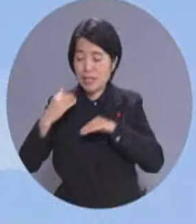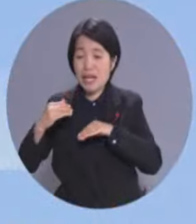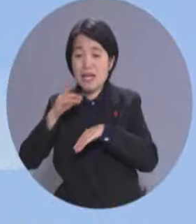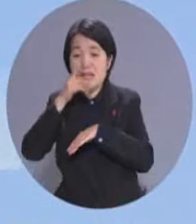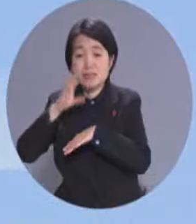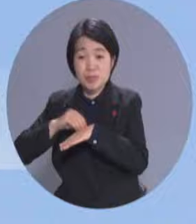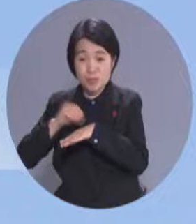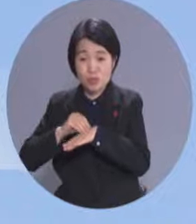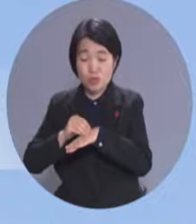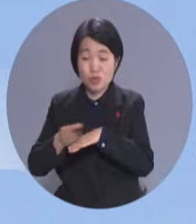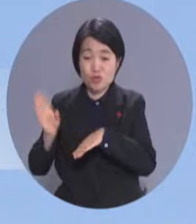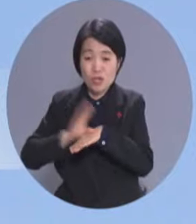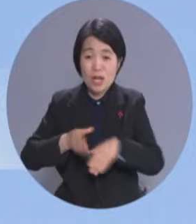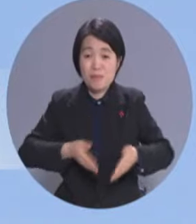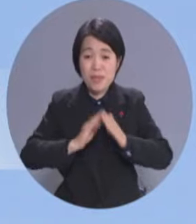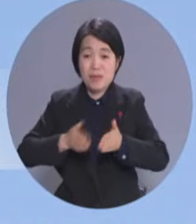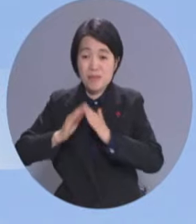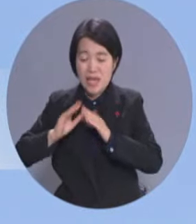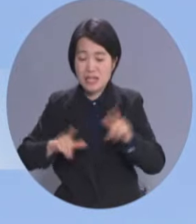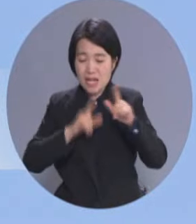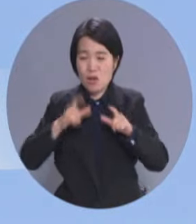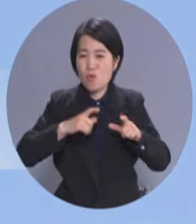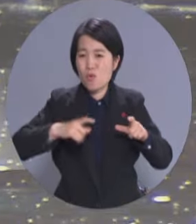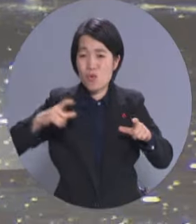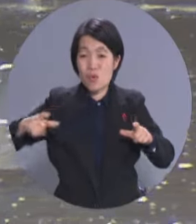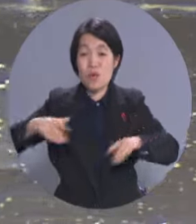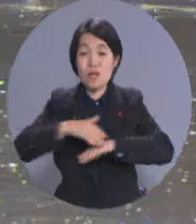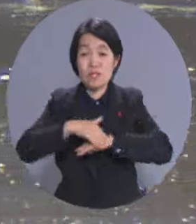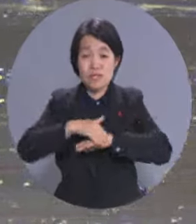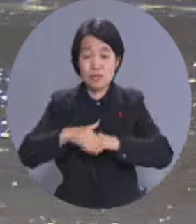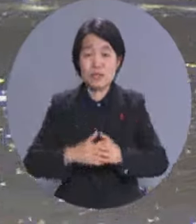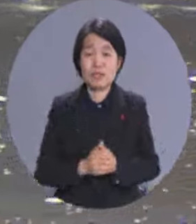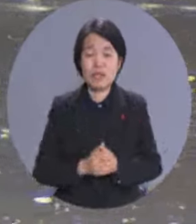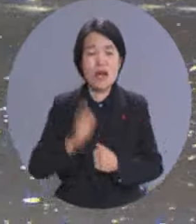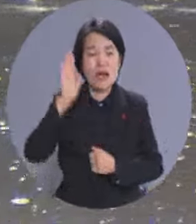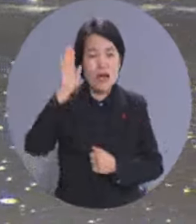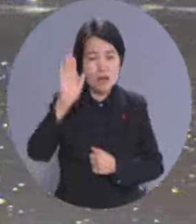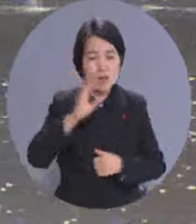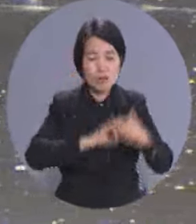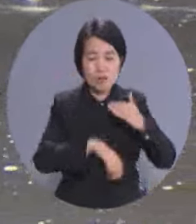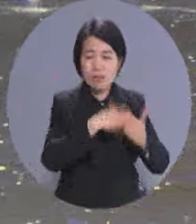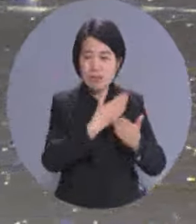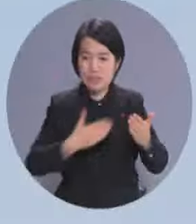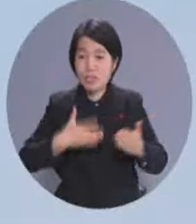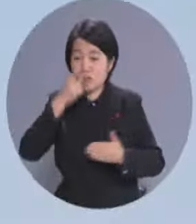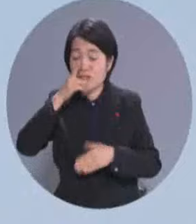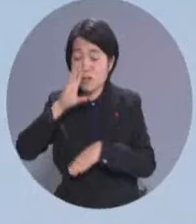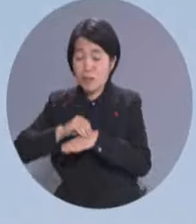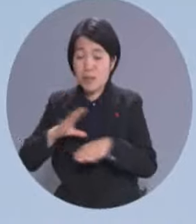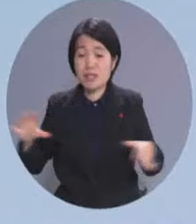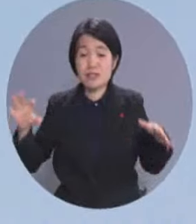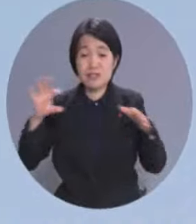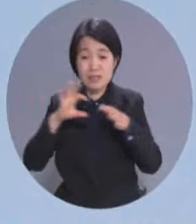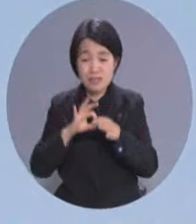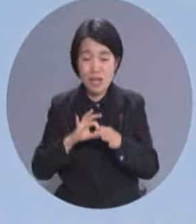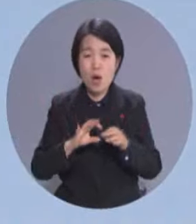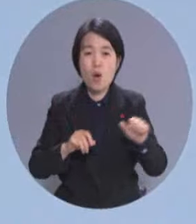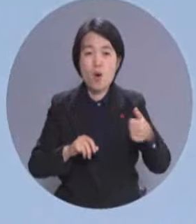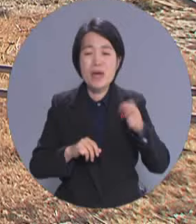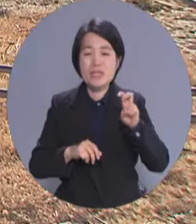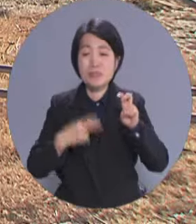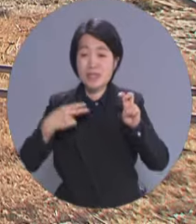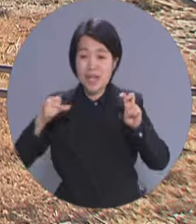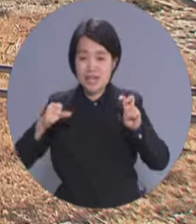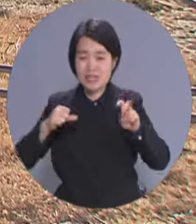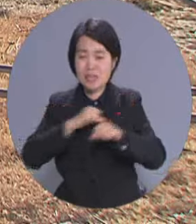조성함으로써 흑두루미 서식지를 확장해 나갈 계획입니다. 장기적으로 동천하구에서 순천만으로 연결되는 520여